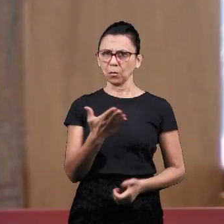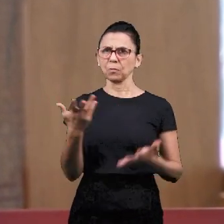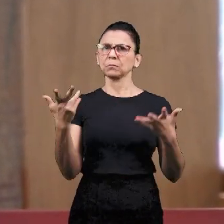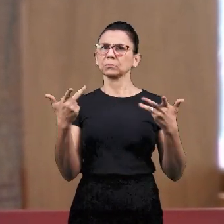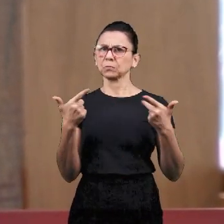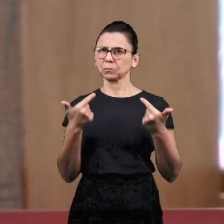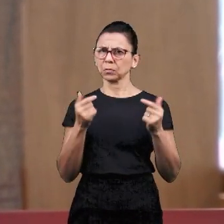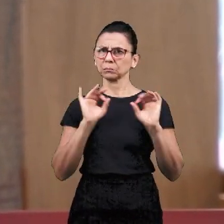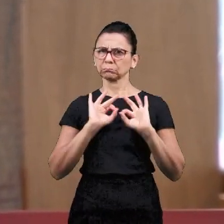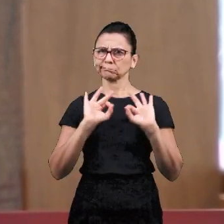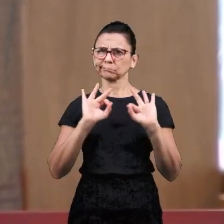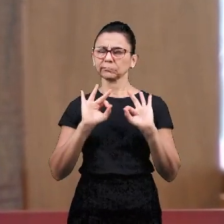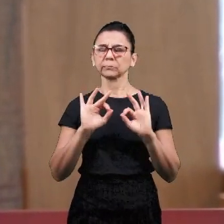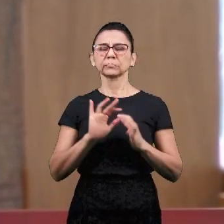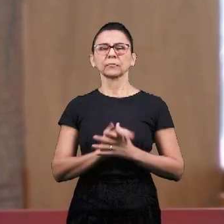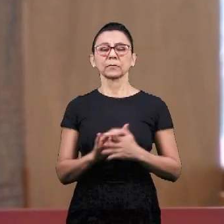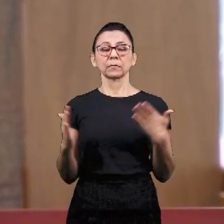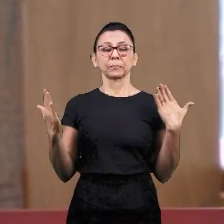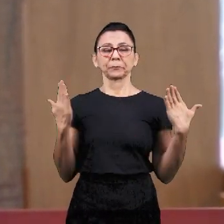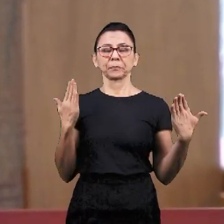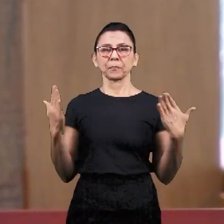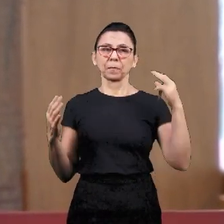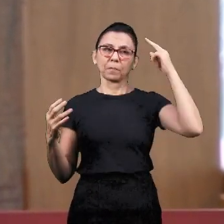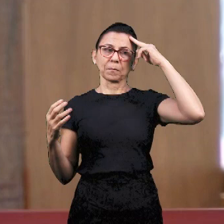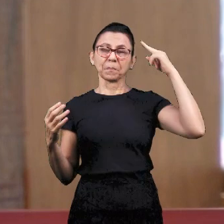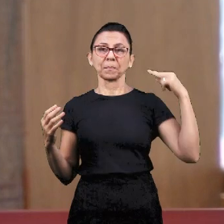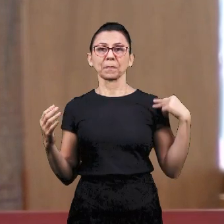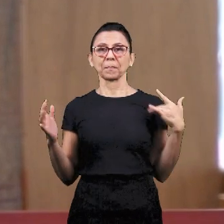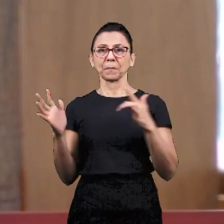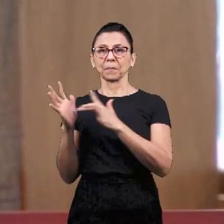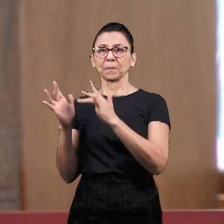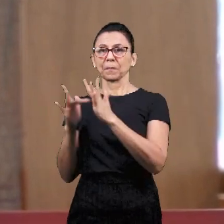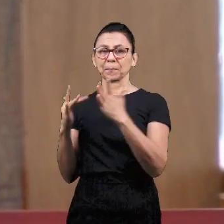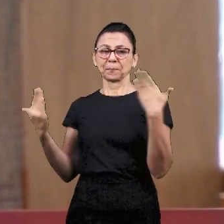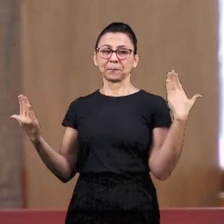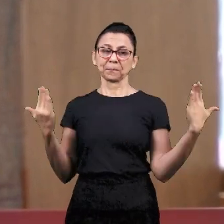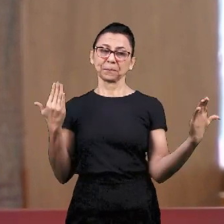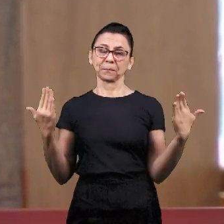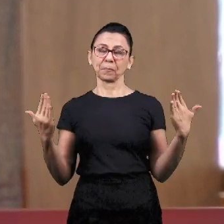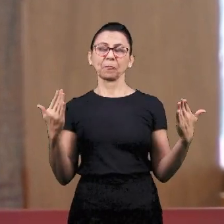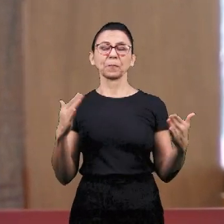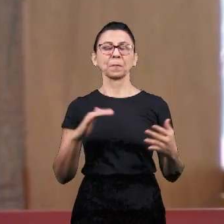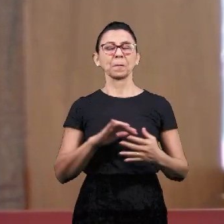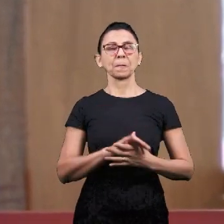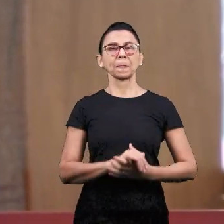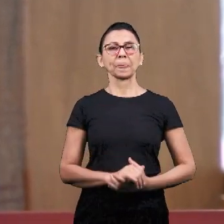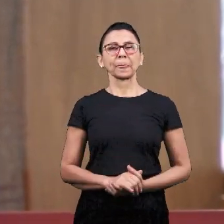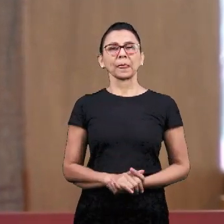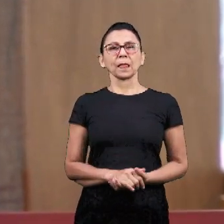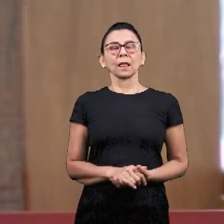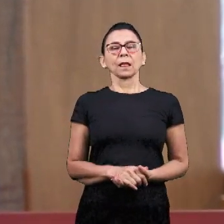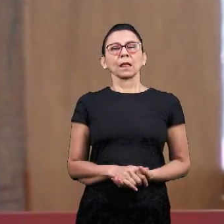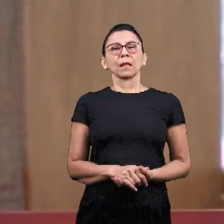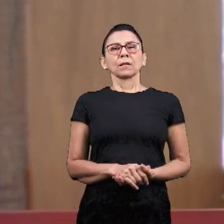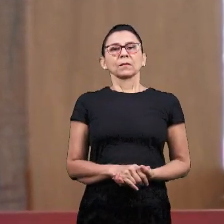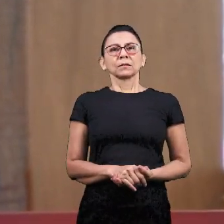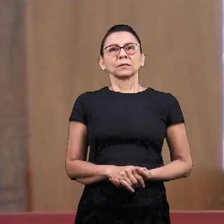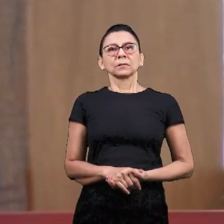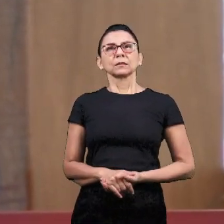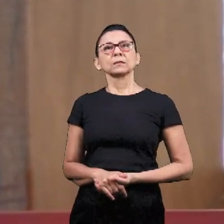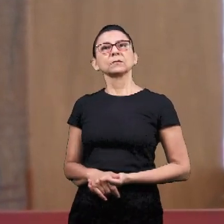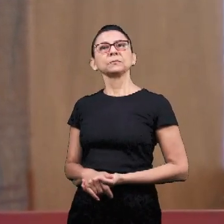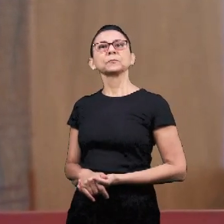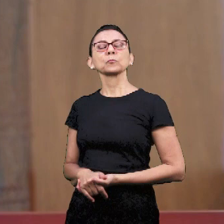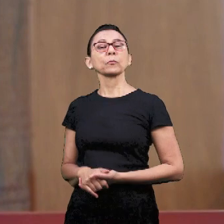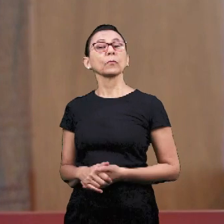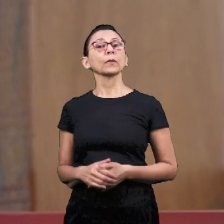frère pour retrouver en Joseph la symbologie du Seigneur Jésus. Quand il compare même l'expression